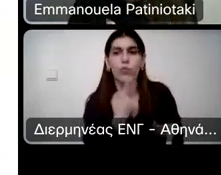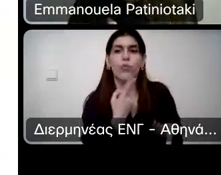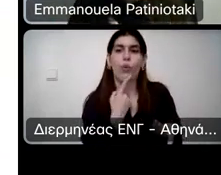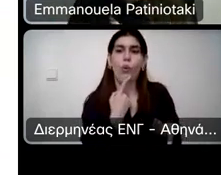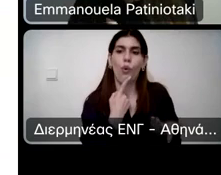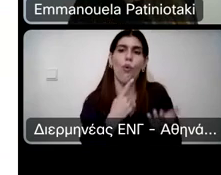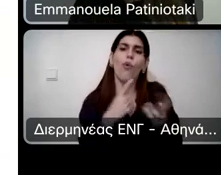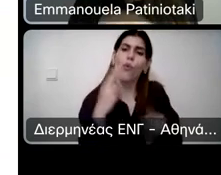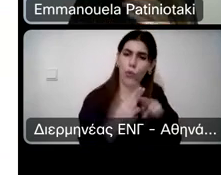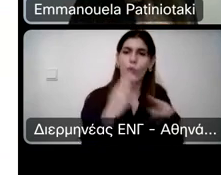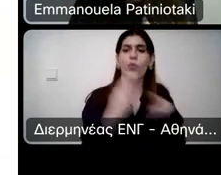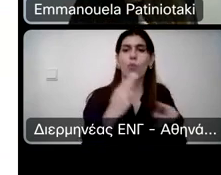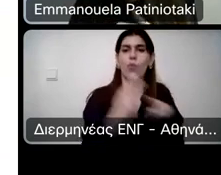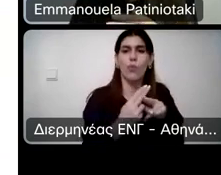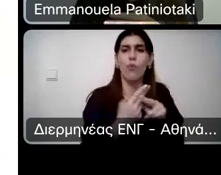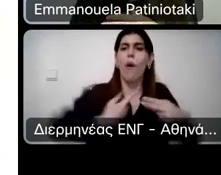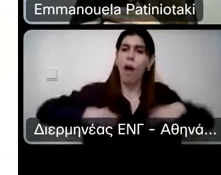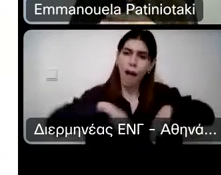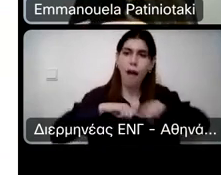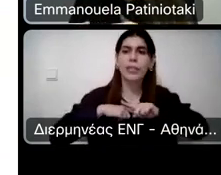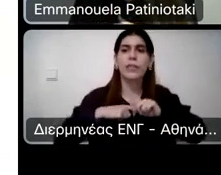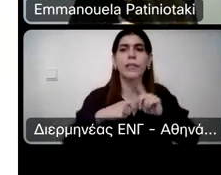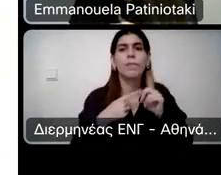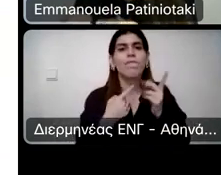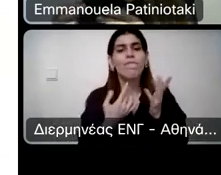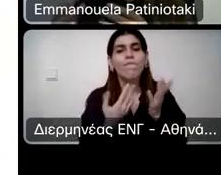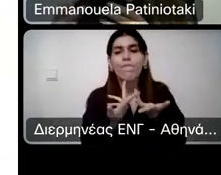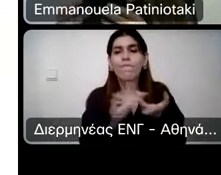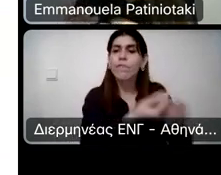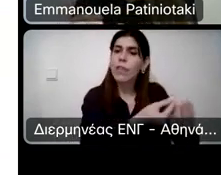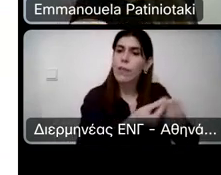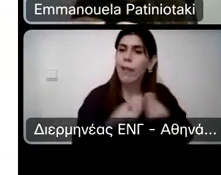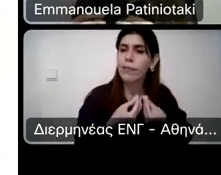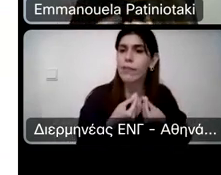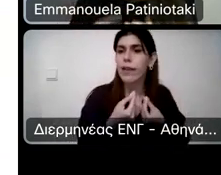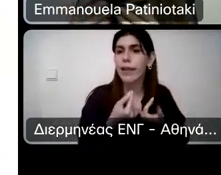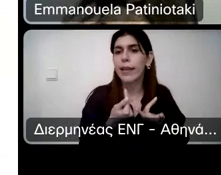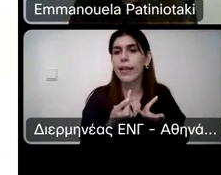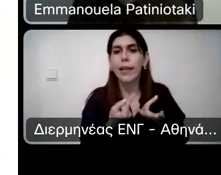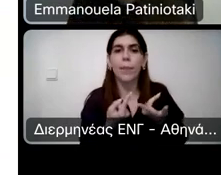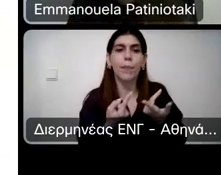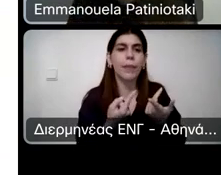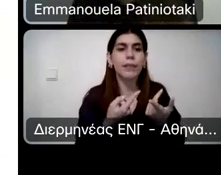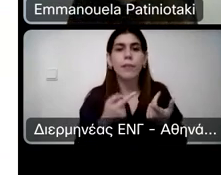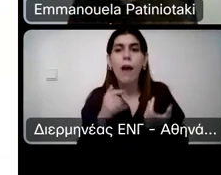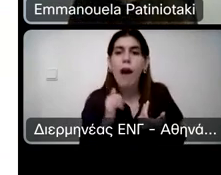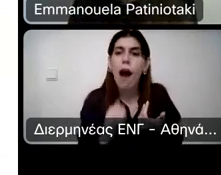τους πιο σημαντικούς λόγους που μας οδηγεί στο να έχουμε και μικρότερη ταχύτητα